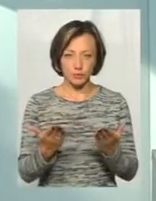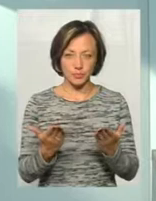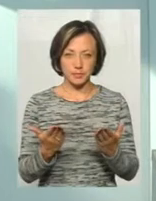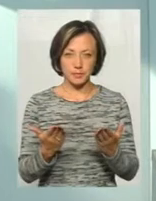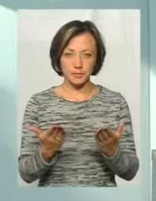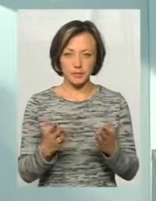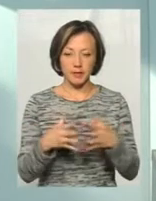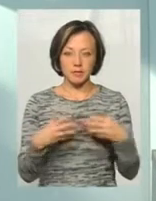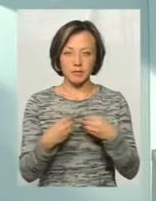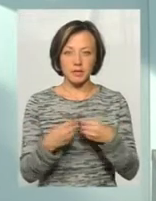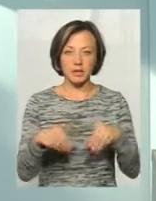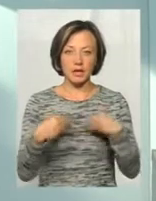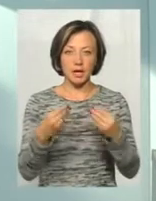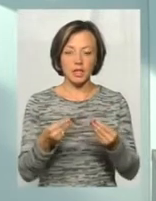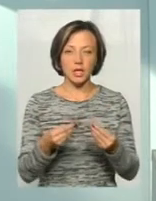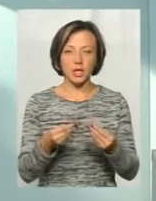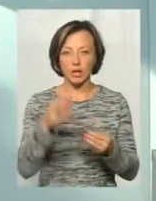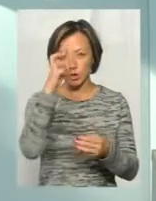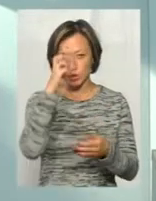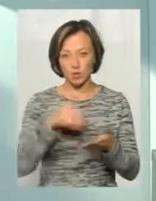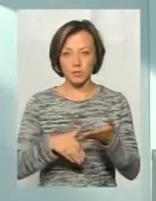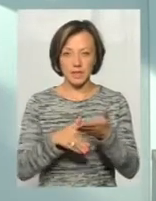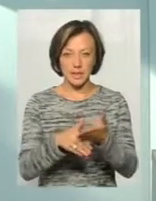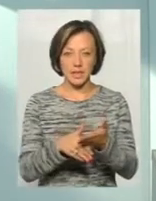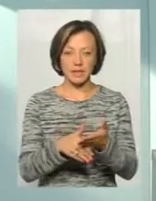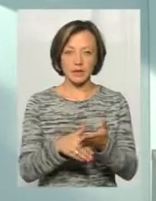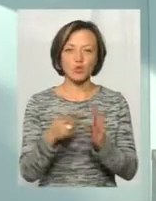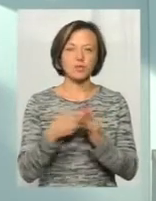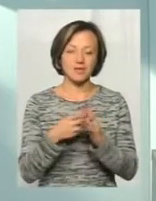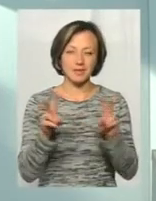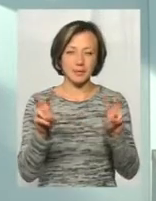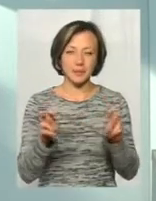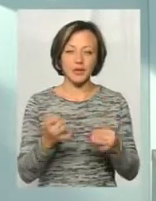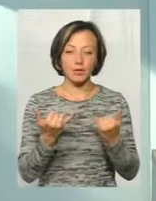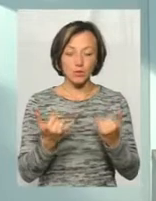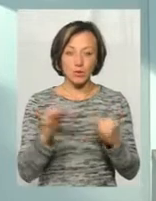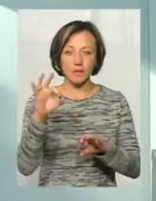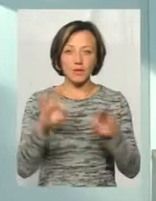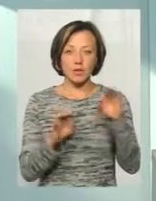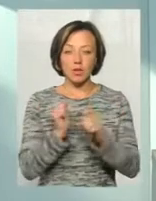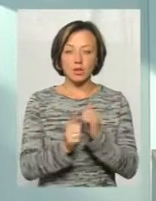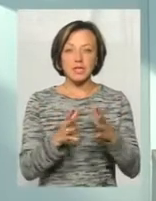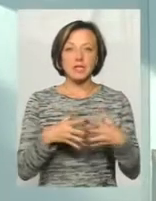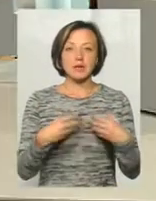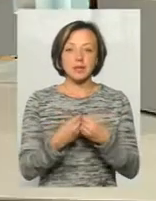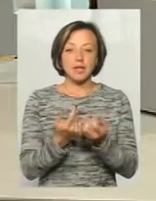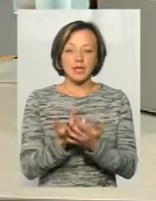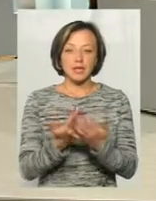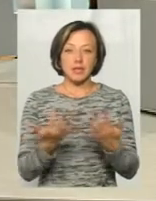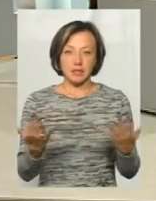до сім'ї призначена субсидія? Ну, на сьогодні цей відсоток, він для кожної сім'ї різний.